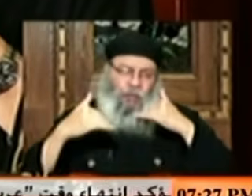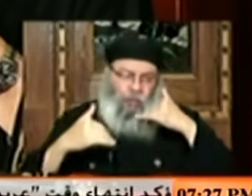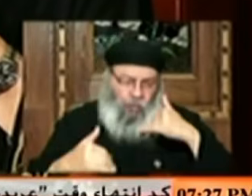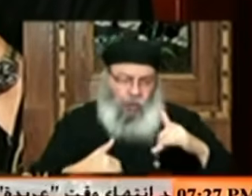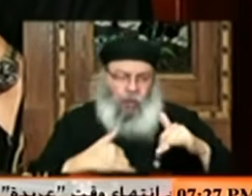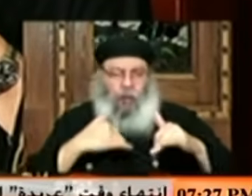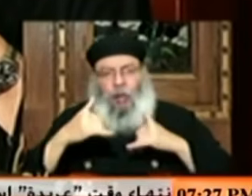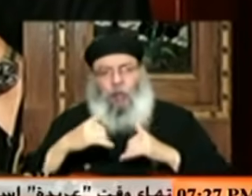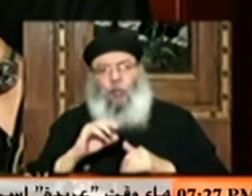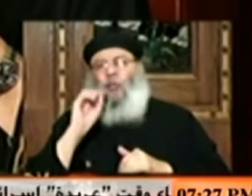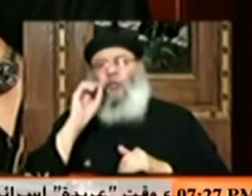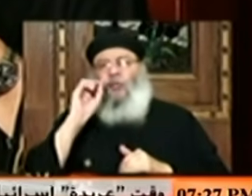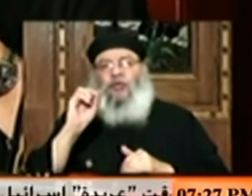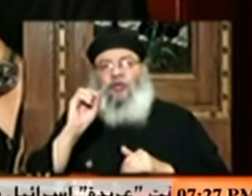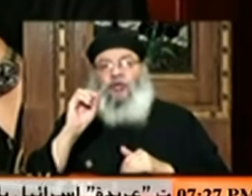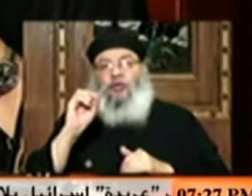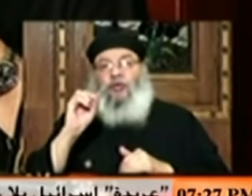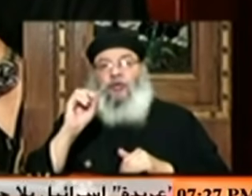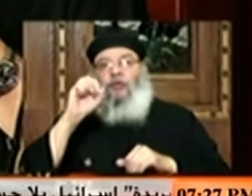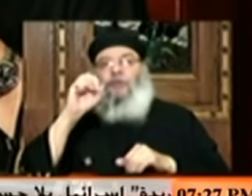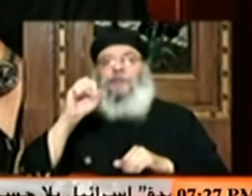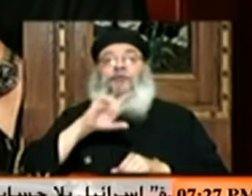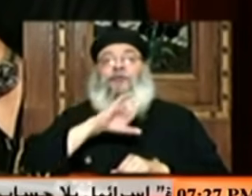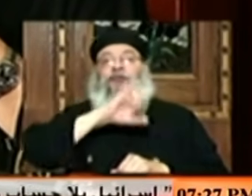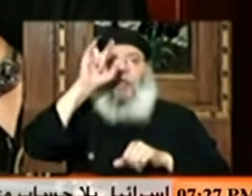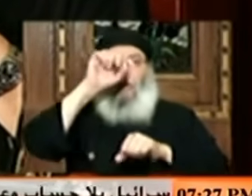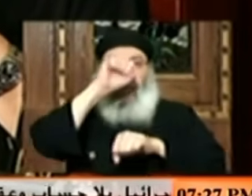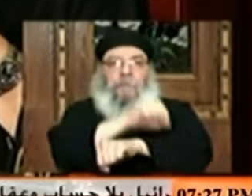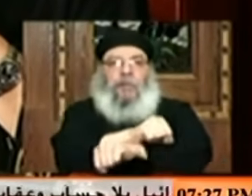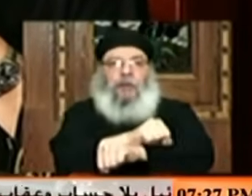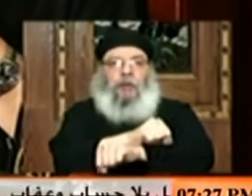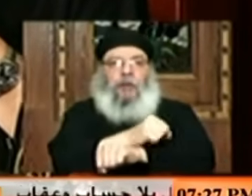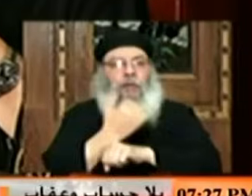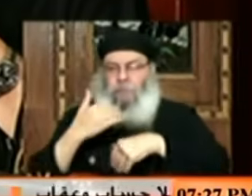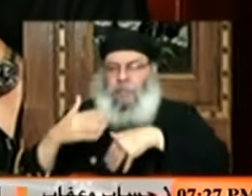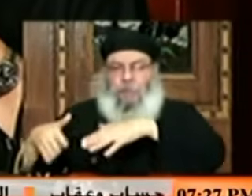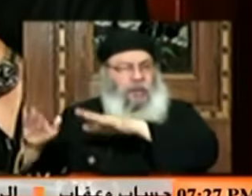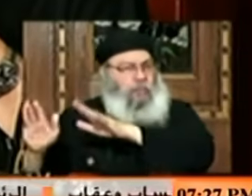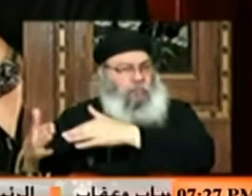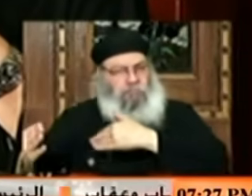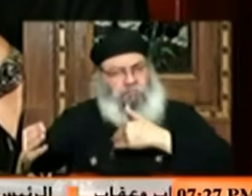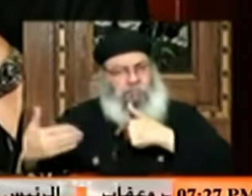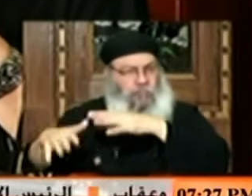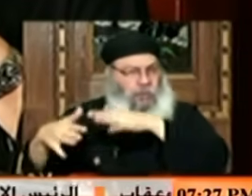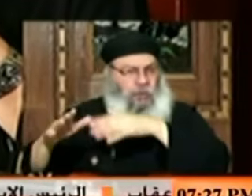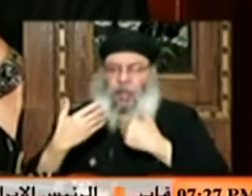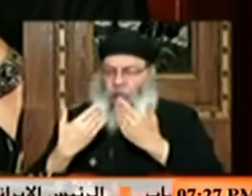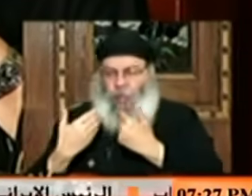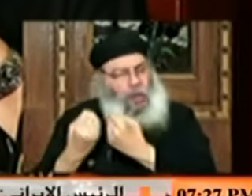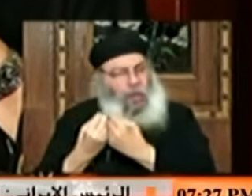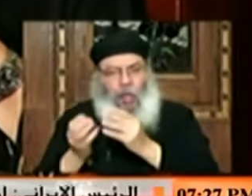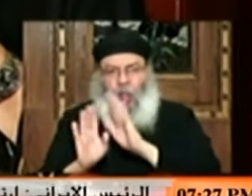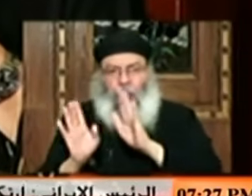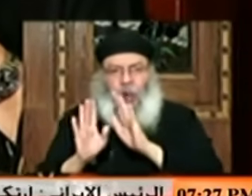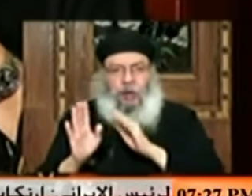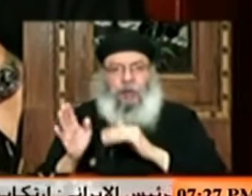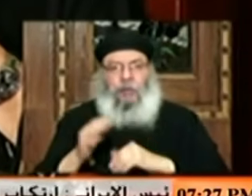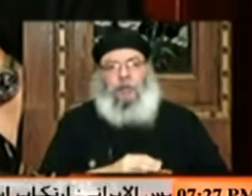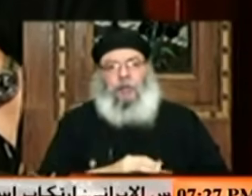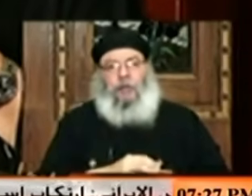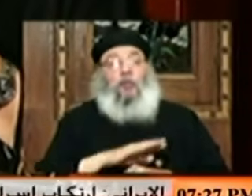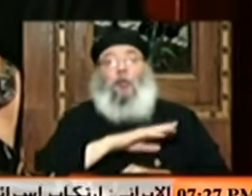ويتقال عليها هذه الشيطان ربطها ما حدش يقرب لها ماحدش يكلمها كانت